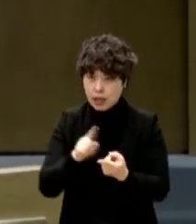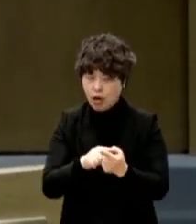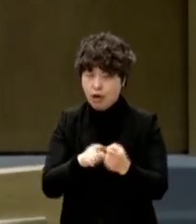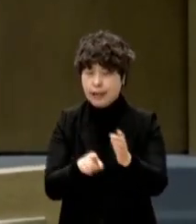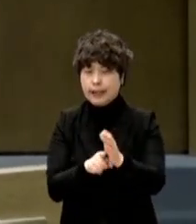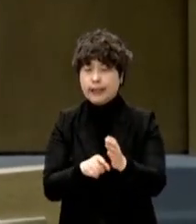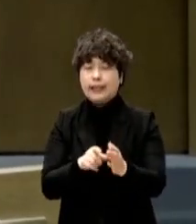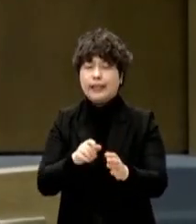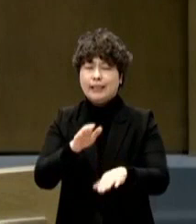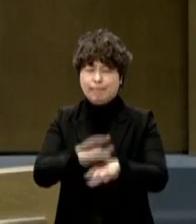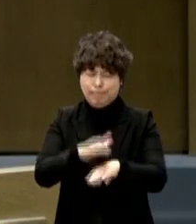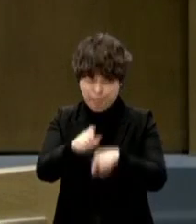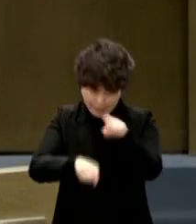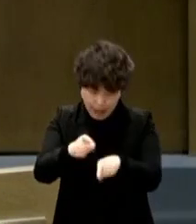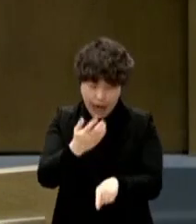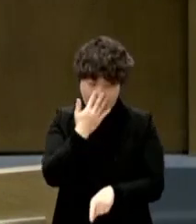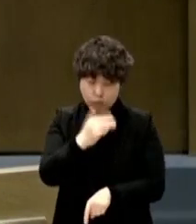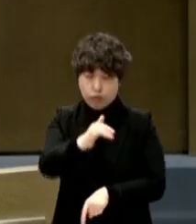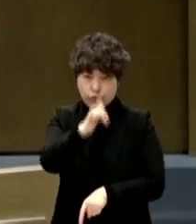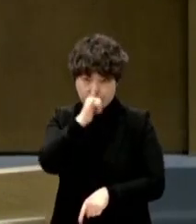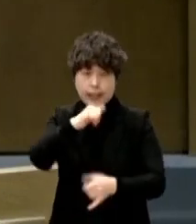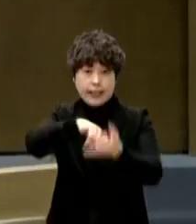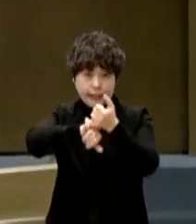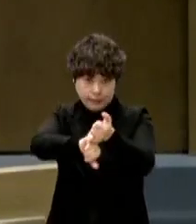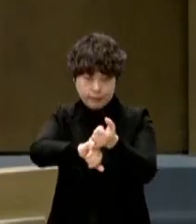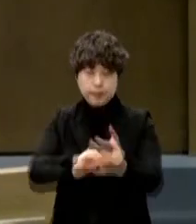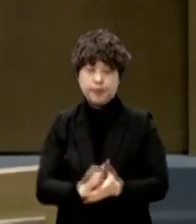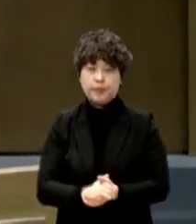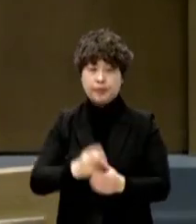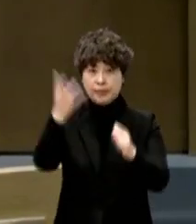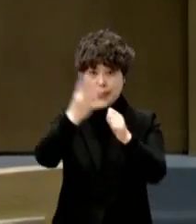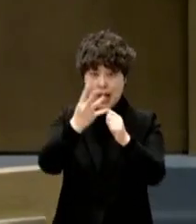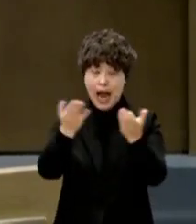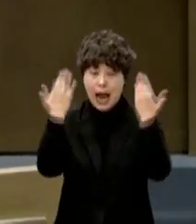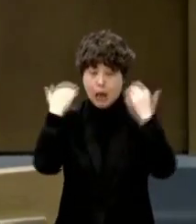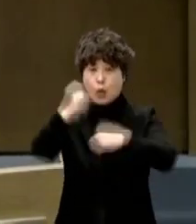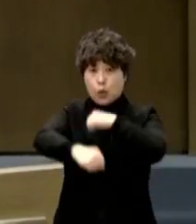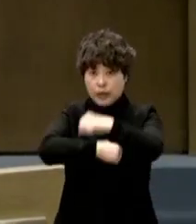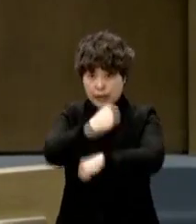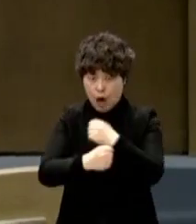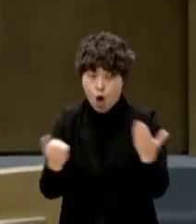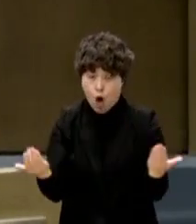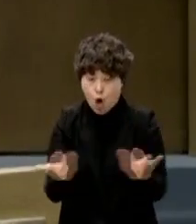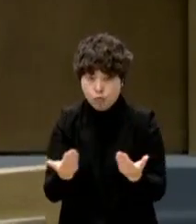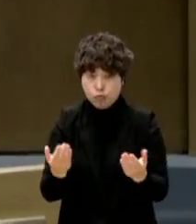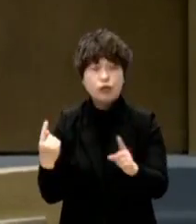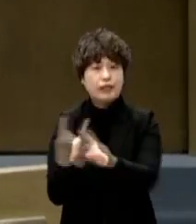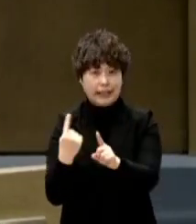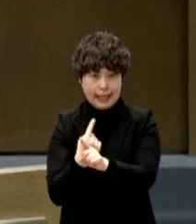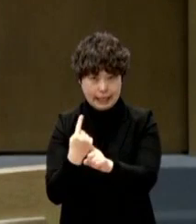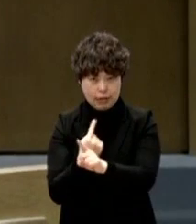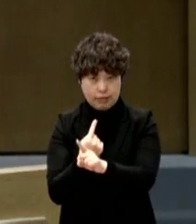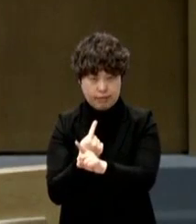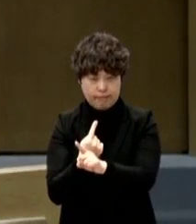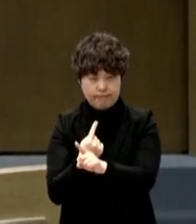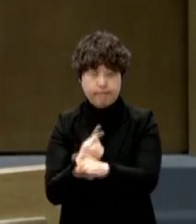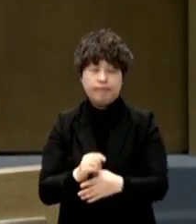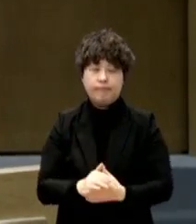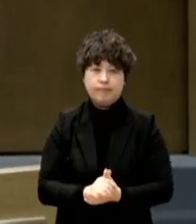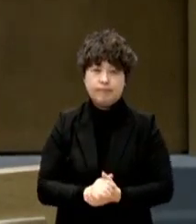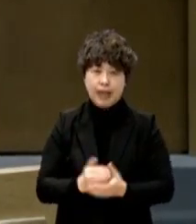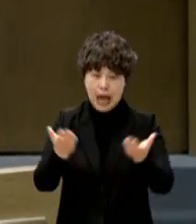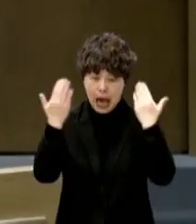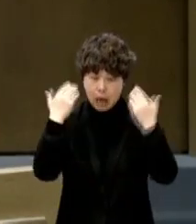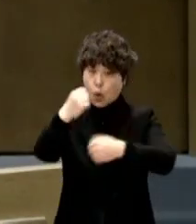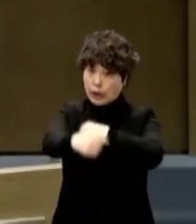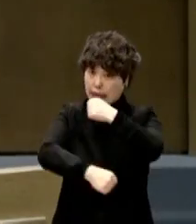있도록 지원하겠습니다. 넷째, 학교 자율과 업무 개선을 이루겠습니다. 학교는